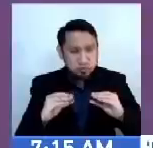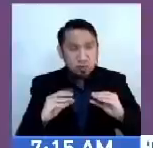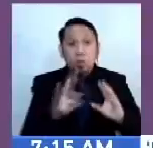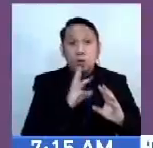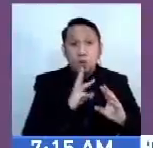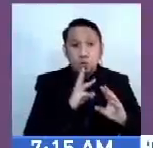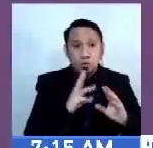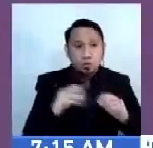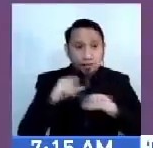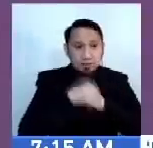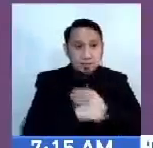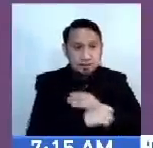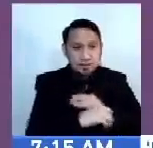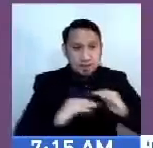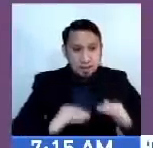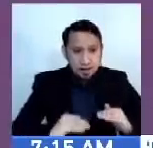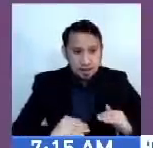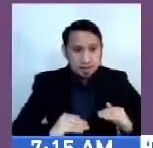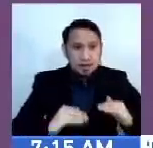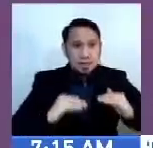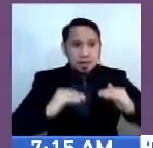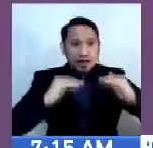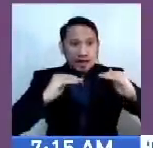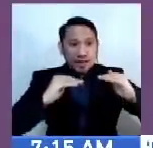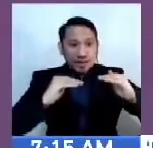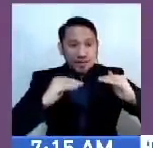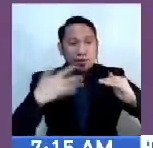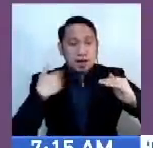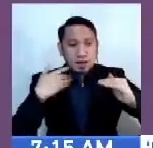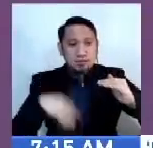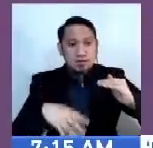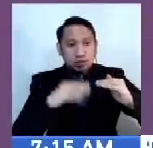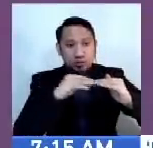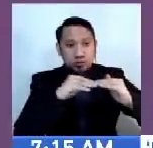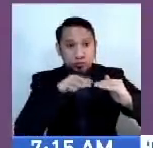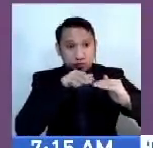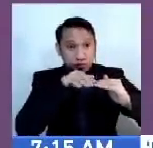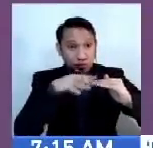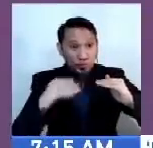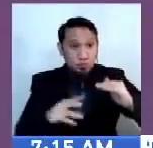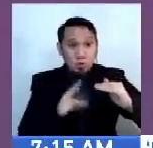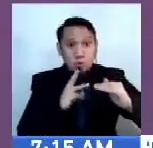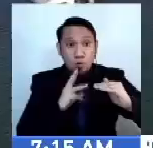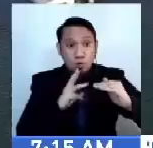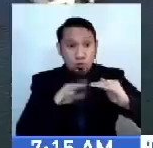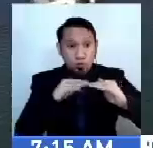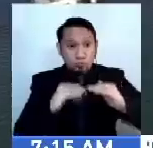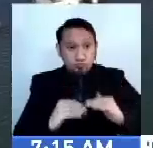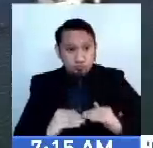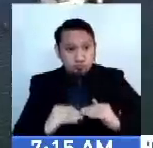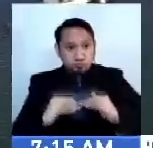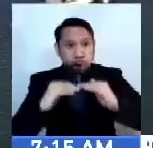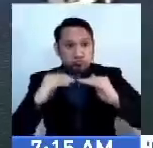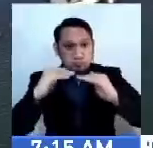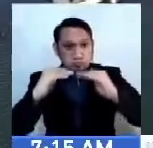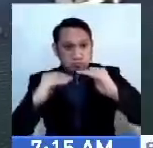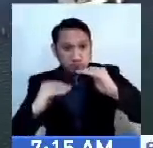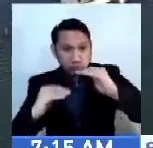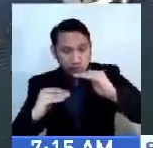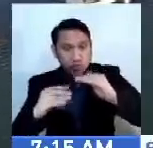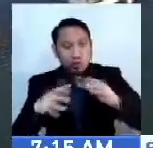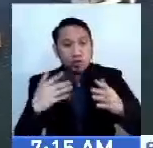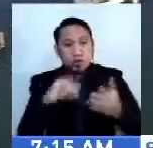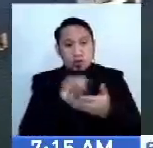dagat. Magkakaroon ng tinatawag na coastal erosion kung saan kakainin ng tubig ang bahagi ng lupa. Kaya may mga lugar